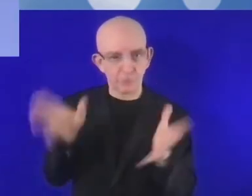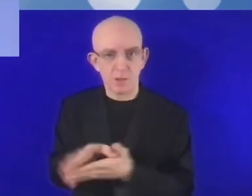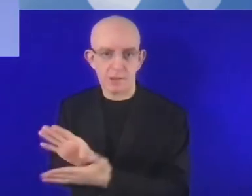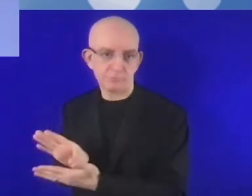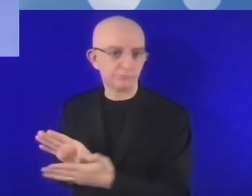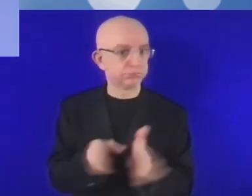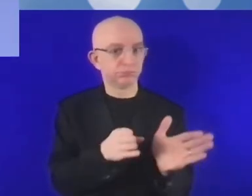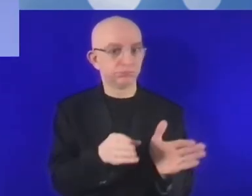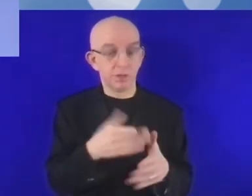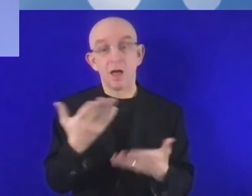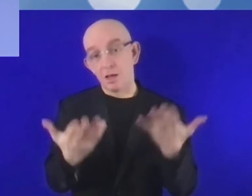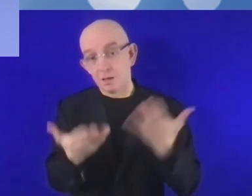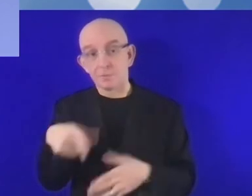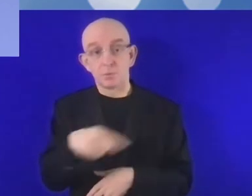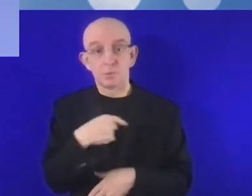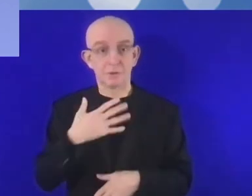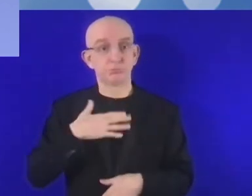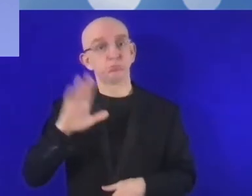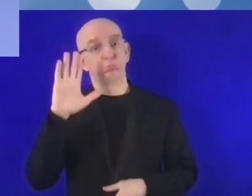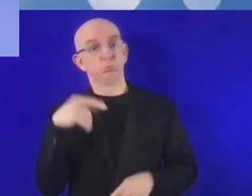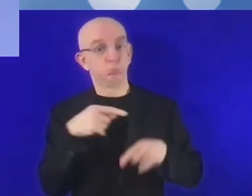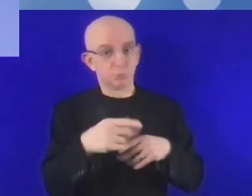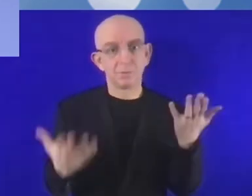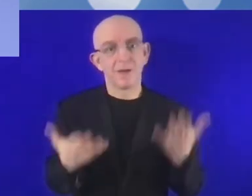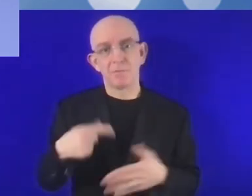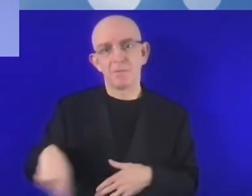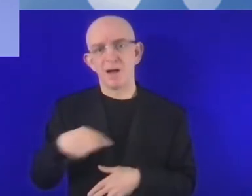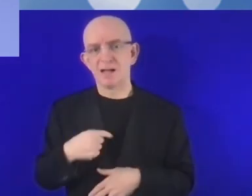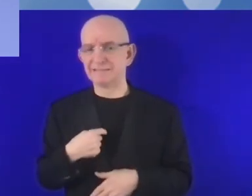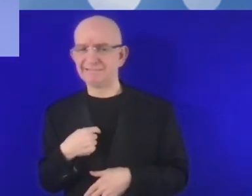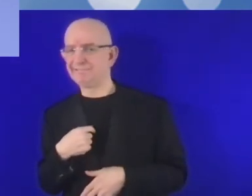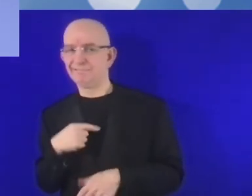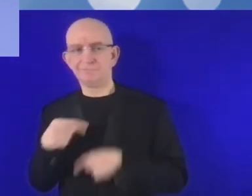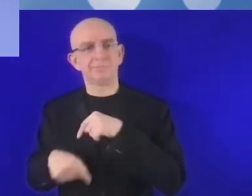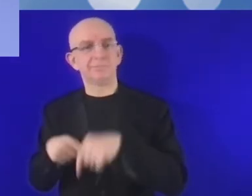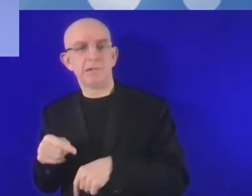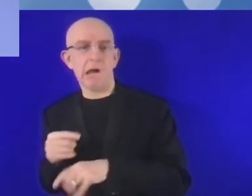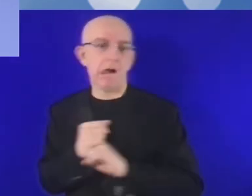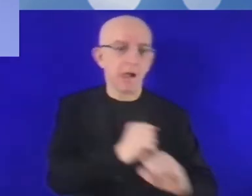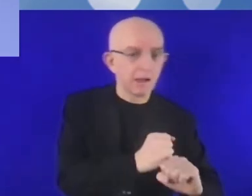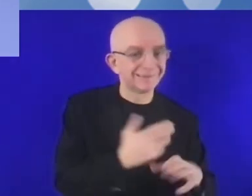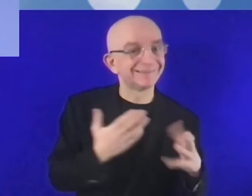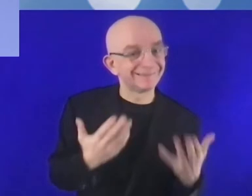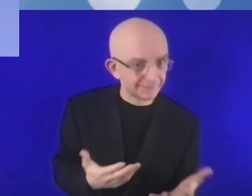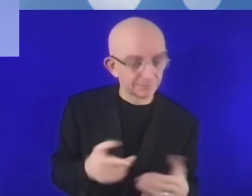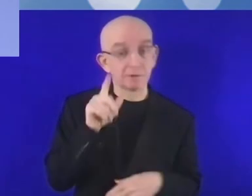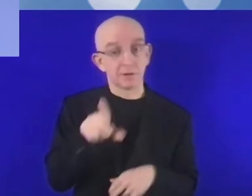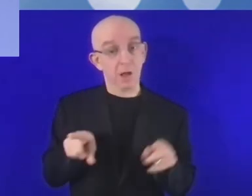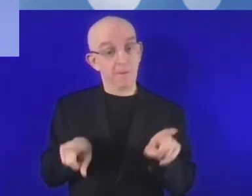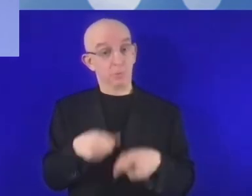الاستفادة من مثل هذه الخدمات. فهناك سؤال نطرحه، ما هي الجودة ومن سيقرر